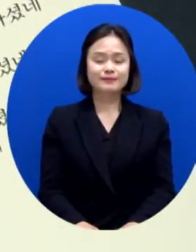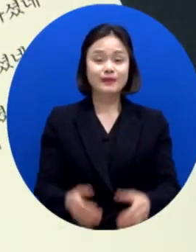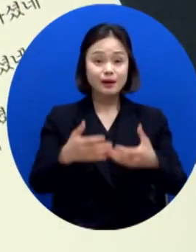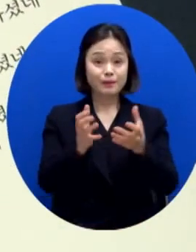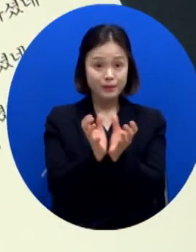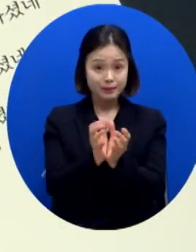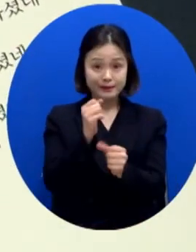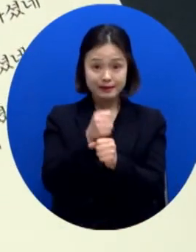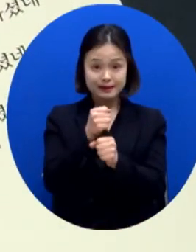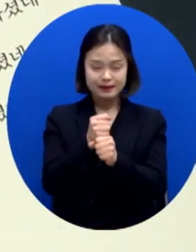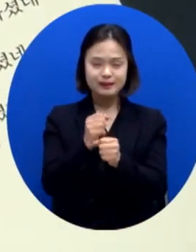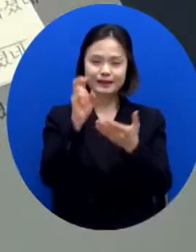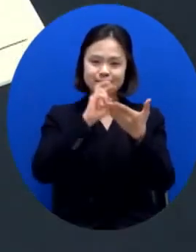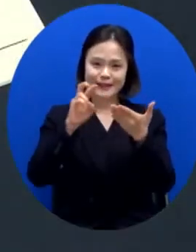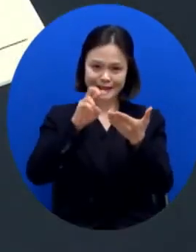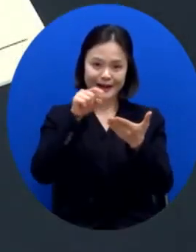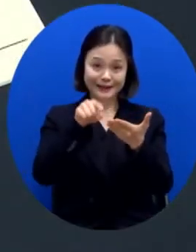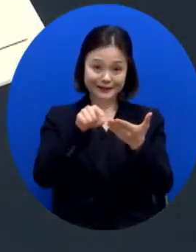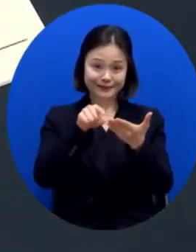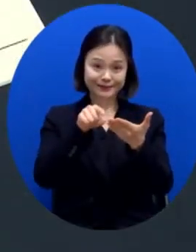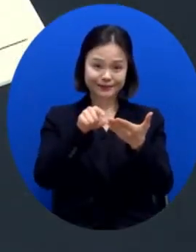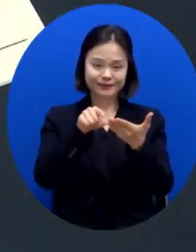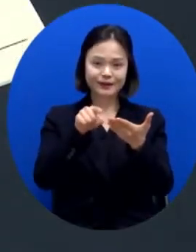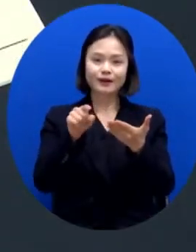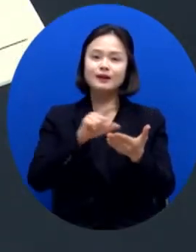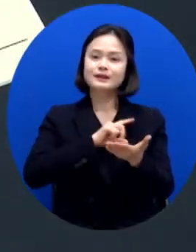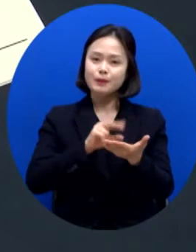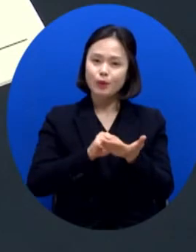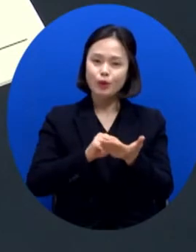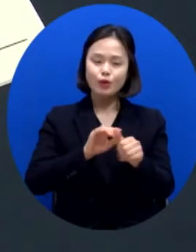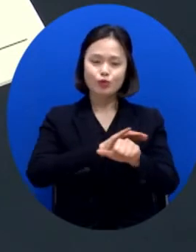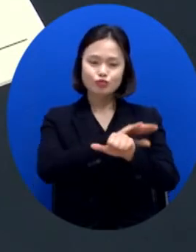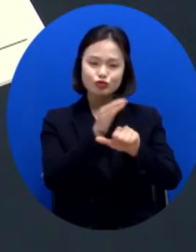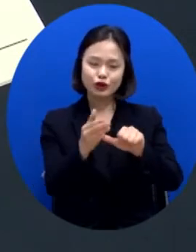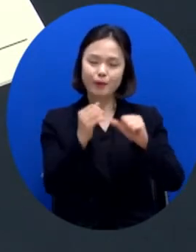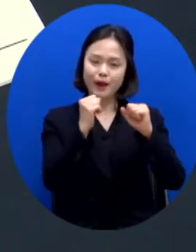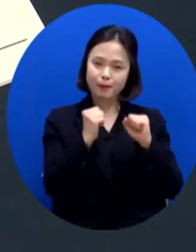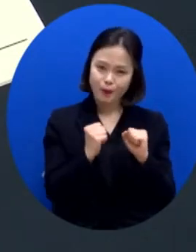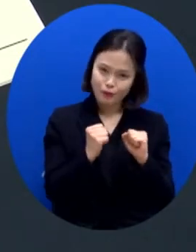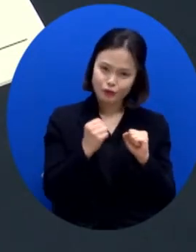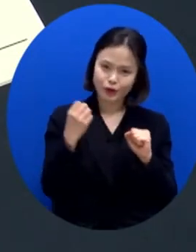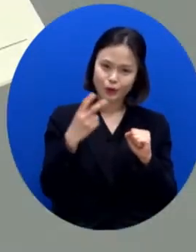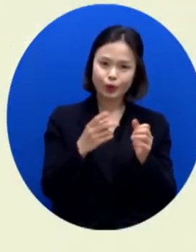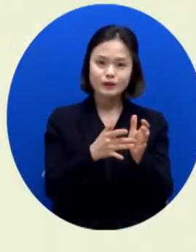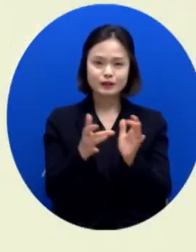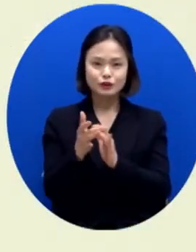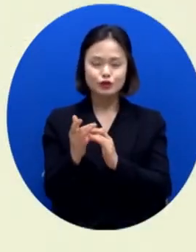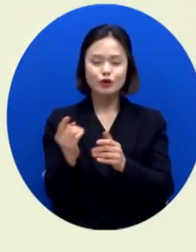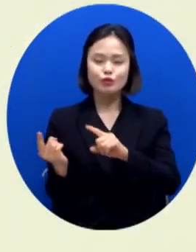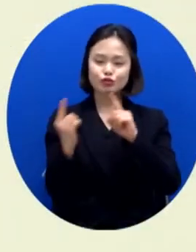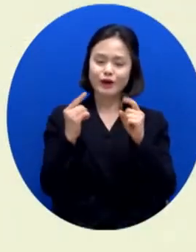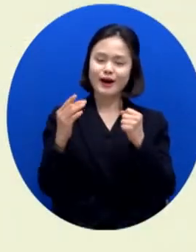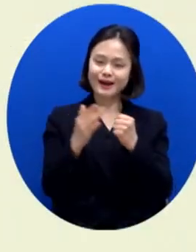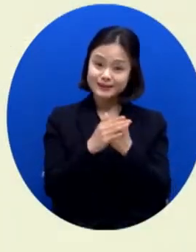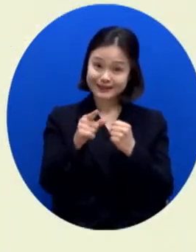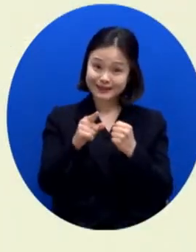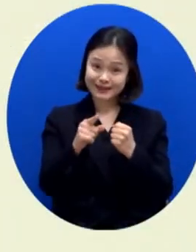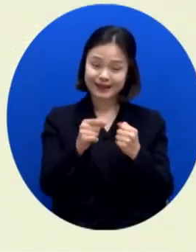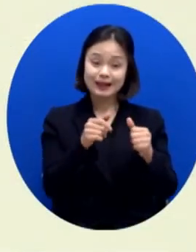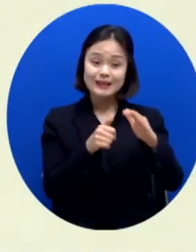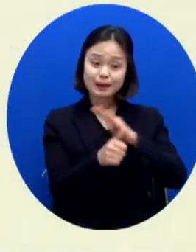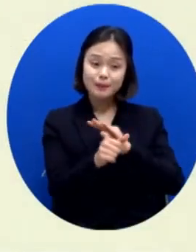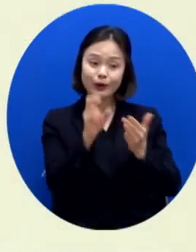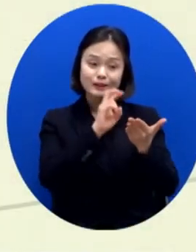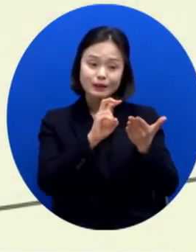제작한 캐럴 음반은 무덤에 머물러 예수 부활했으니 등 대표적인 부활 찬송을 편곡한 세